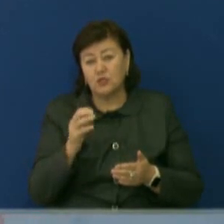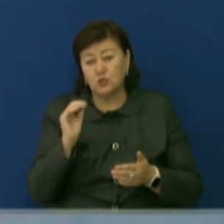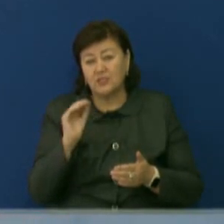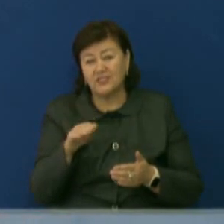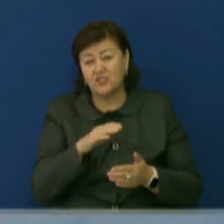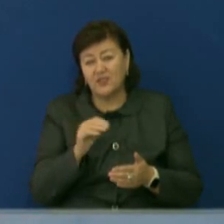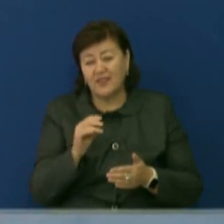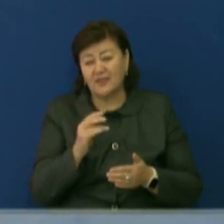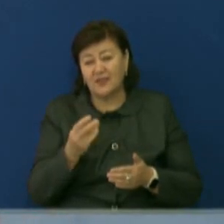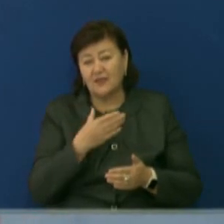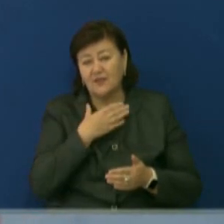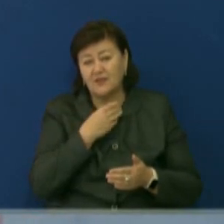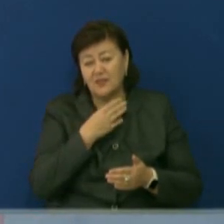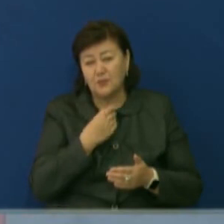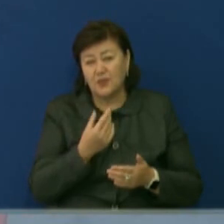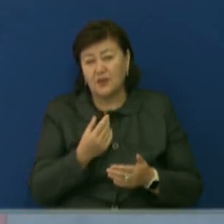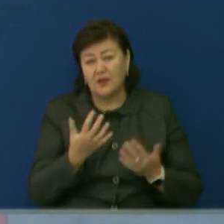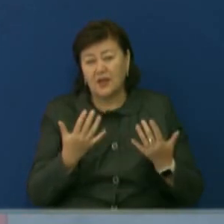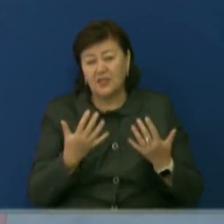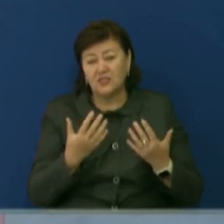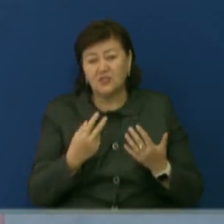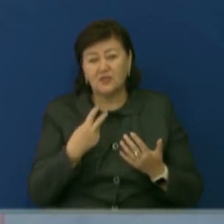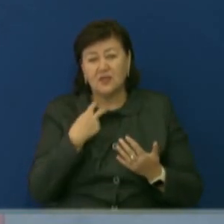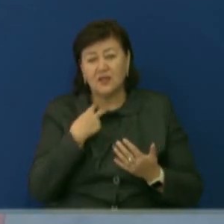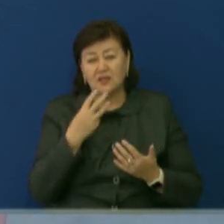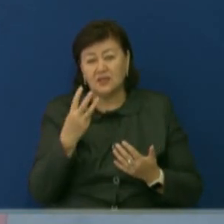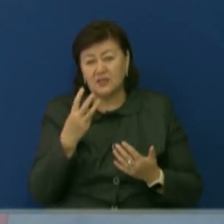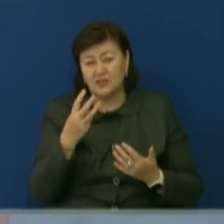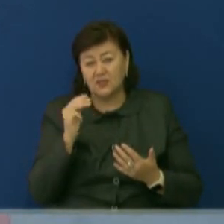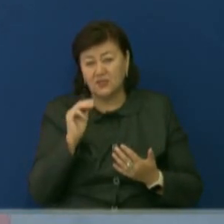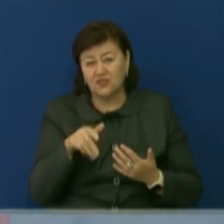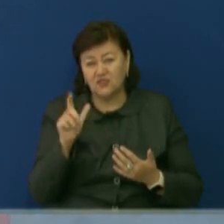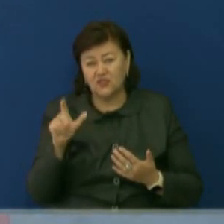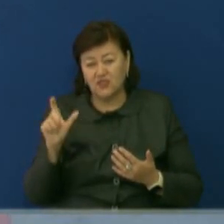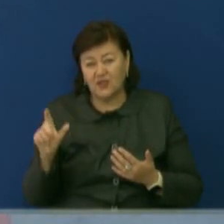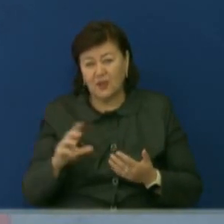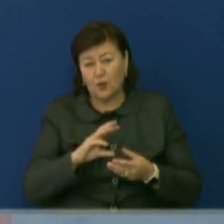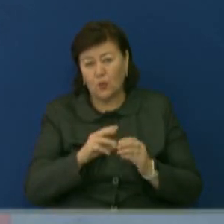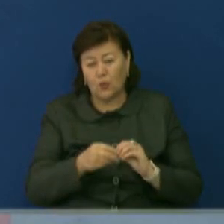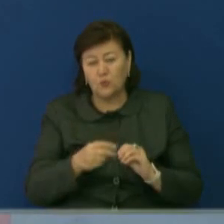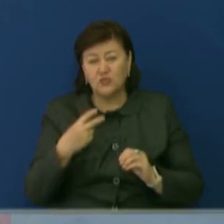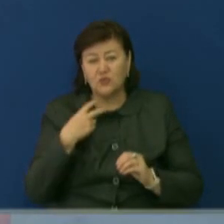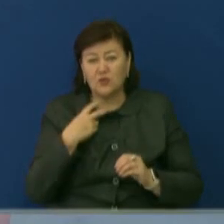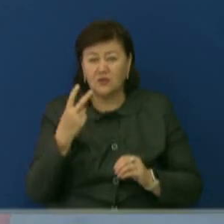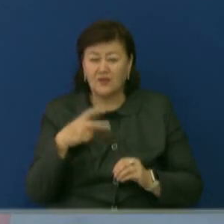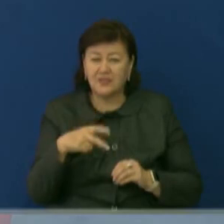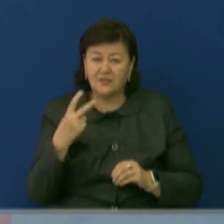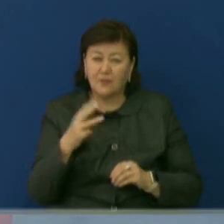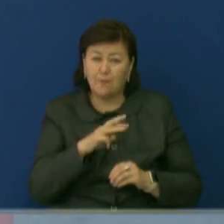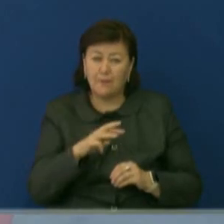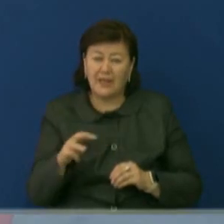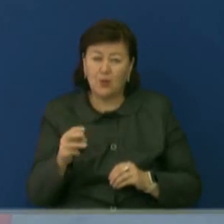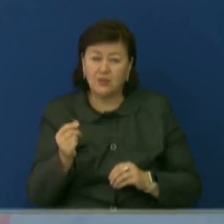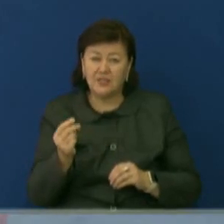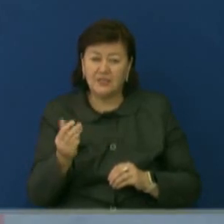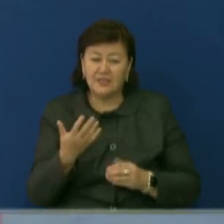По городу Семей в настоящее время количество должников составляет 3000 человек. Их общий долг составляет 22 миллиона тенге.